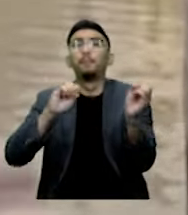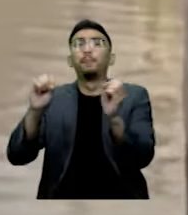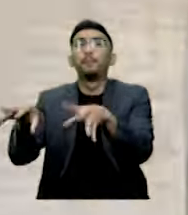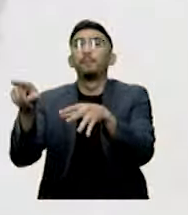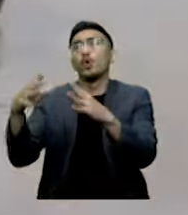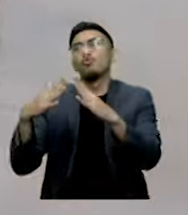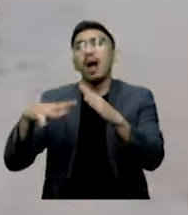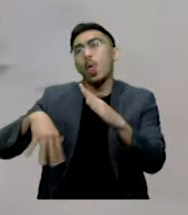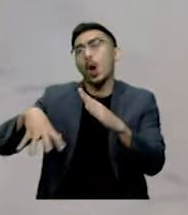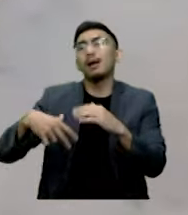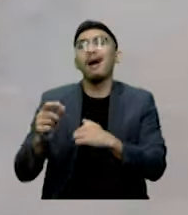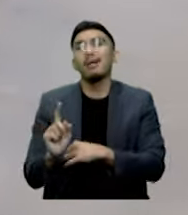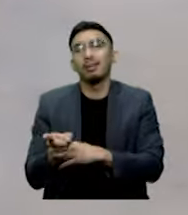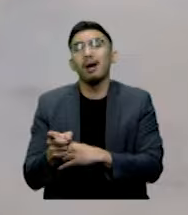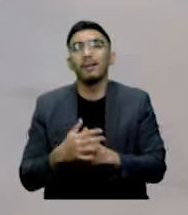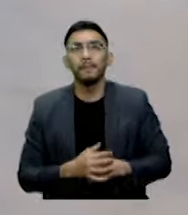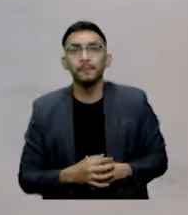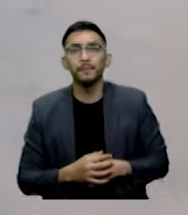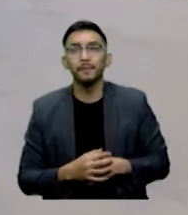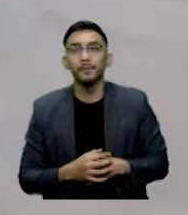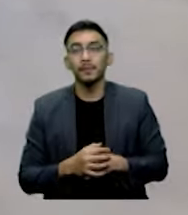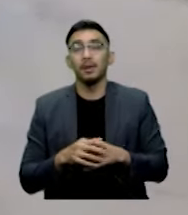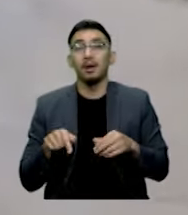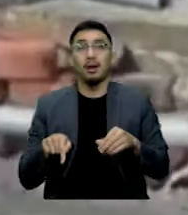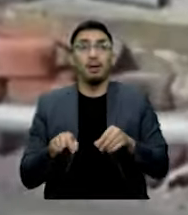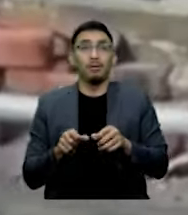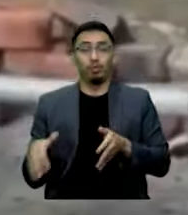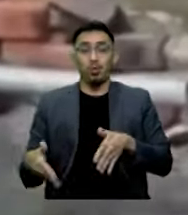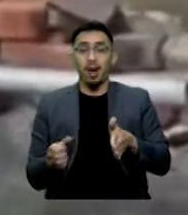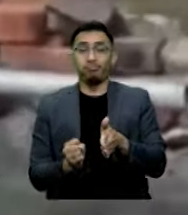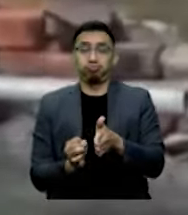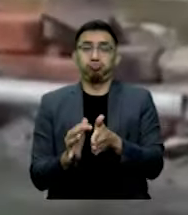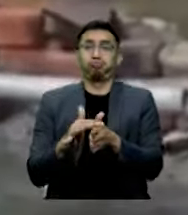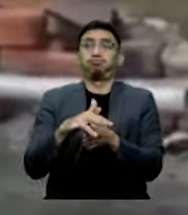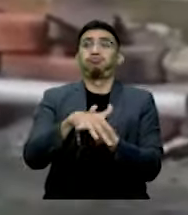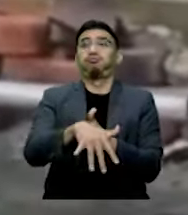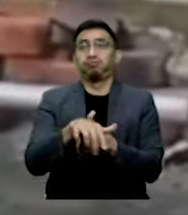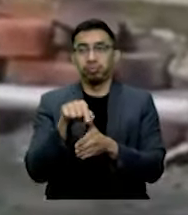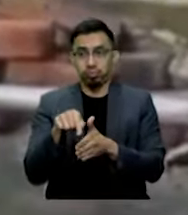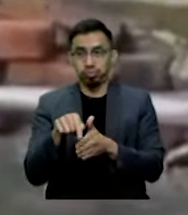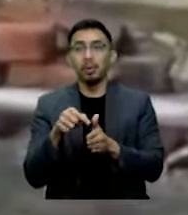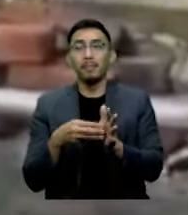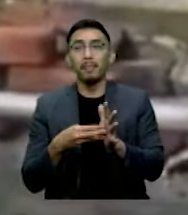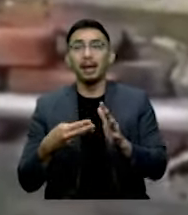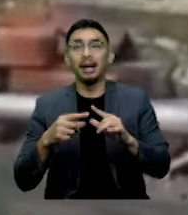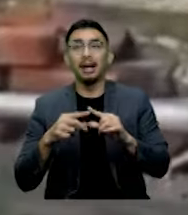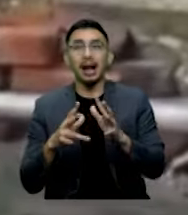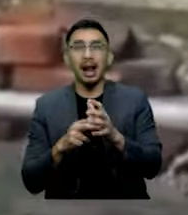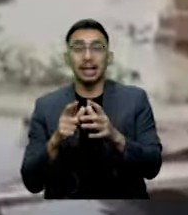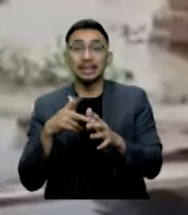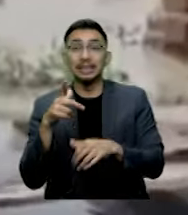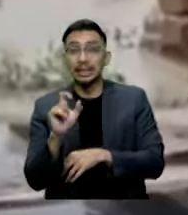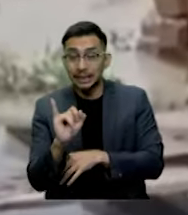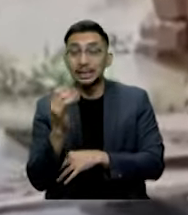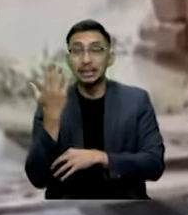keluarganya yang di atas. Banjir ini terjadi dampak limpahan air dari wilayah Kabupaten Kerinci yang terlebih dahulu dilanda banjir. Dari Kabupaten